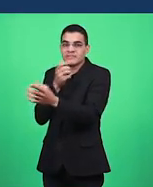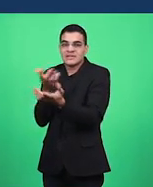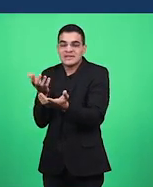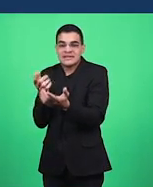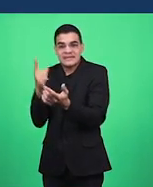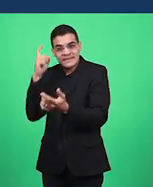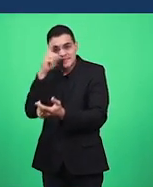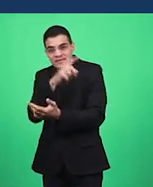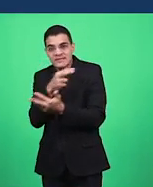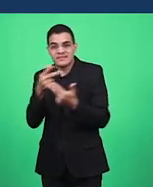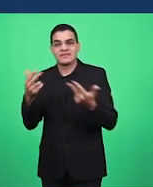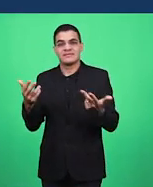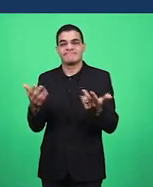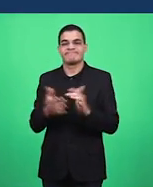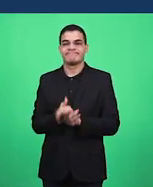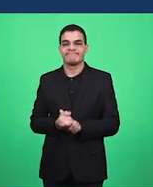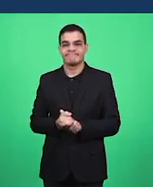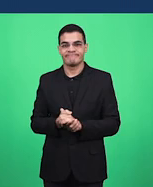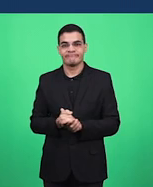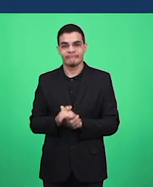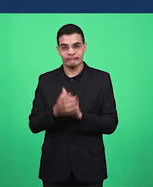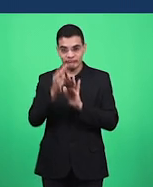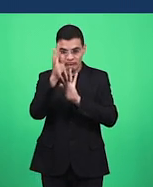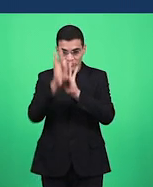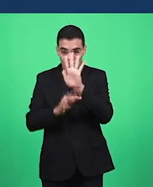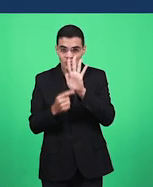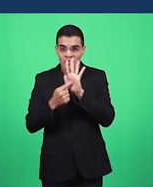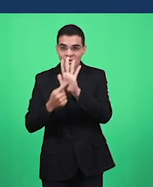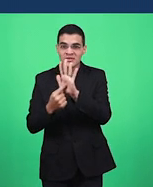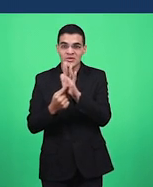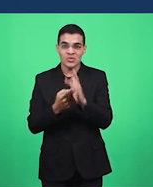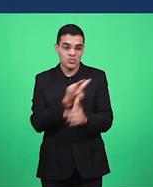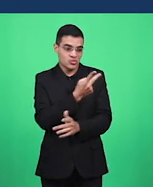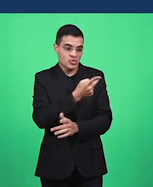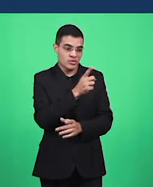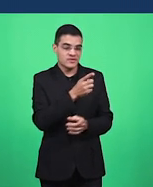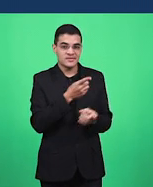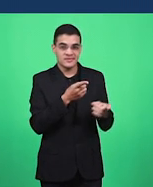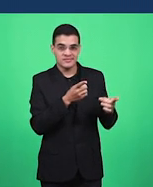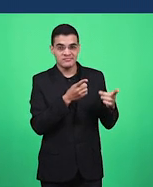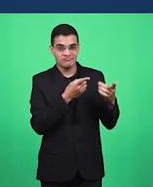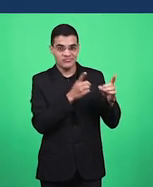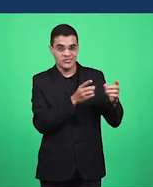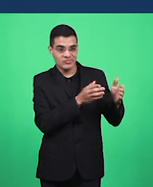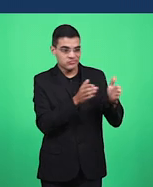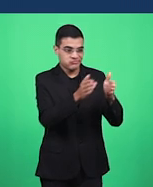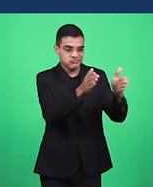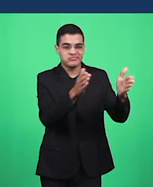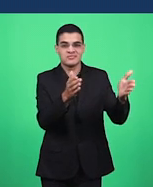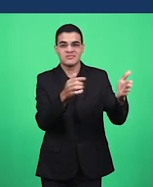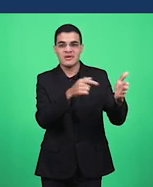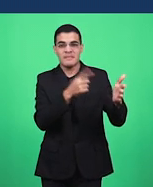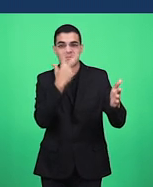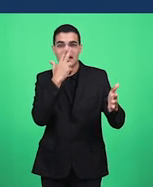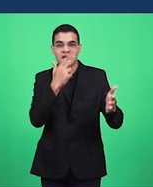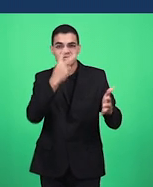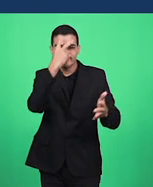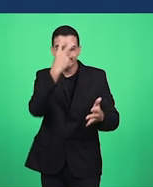И они не познали. У них очи были как бы закрыты, да, и они